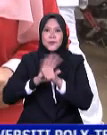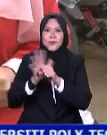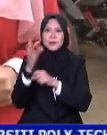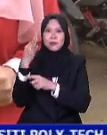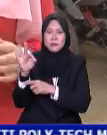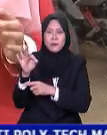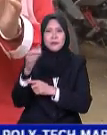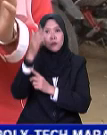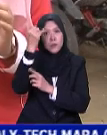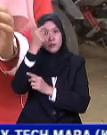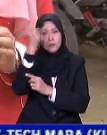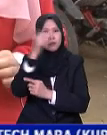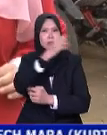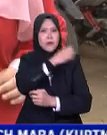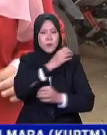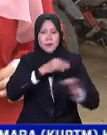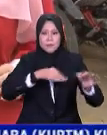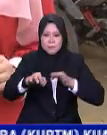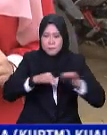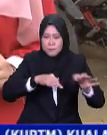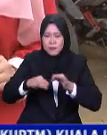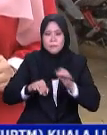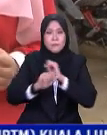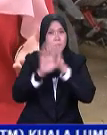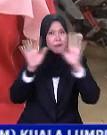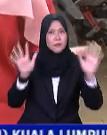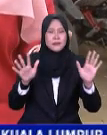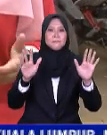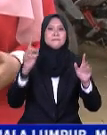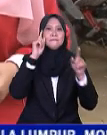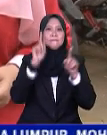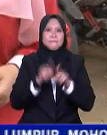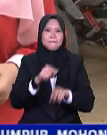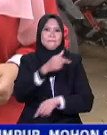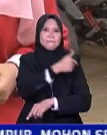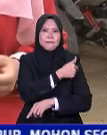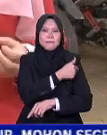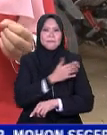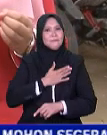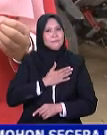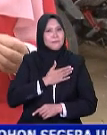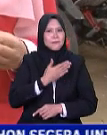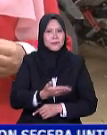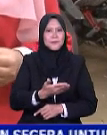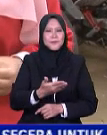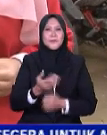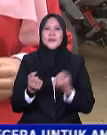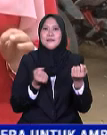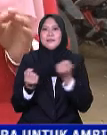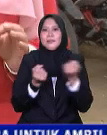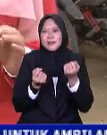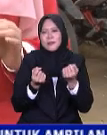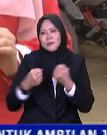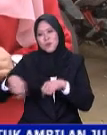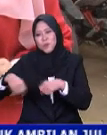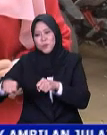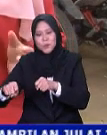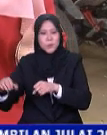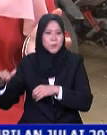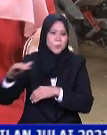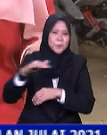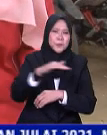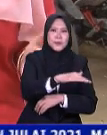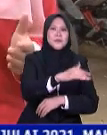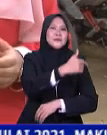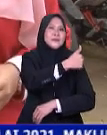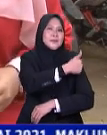mendapat penerangan yang jelas tentang kebaikan vaksin itu sendiri. Mereka dengan rela hati membawa kenderaan sendiri untuk